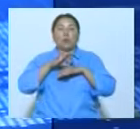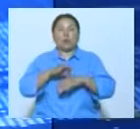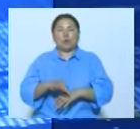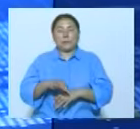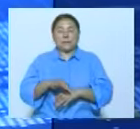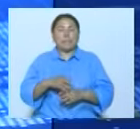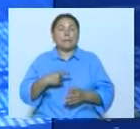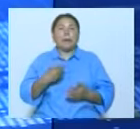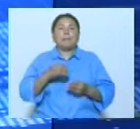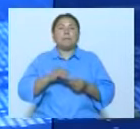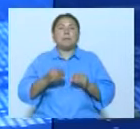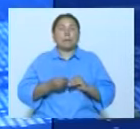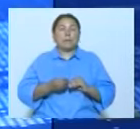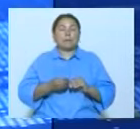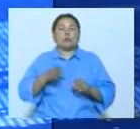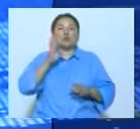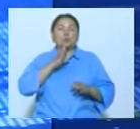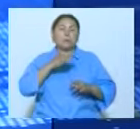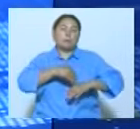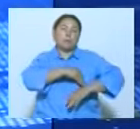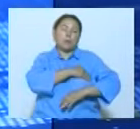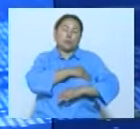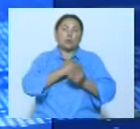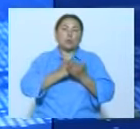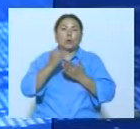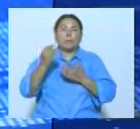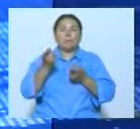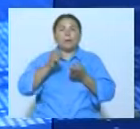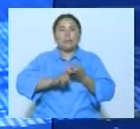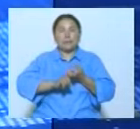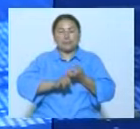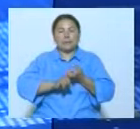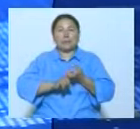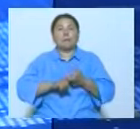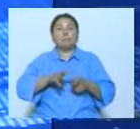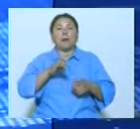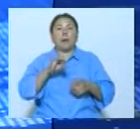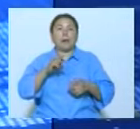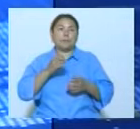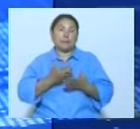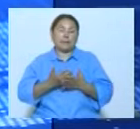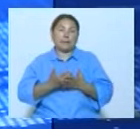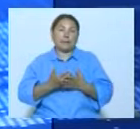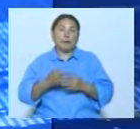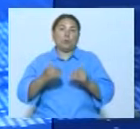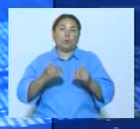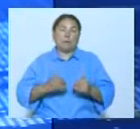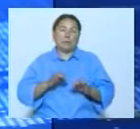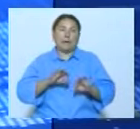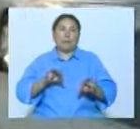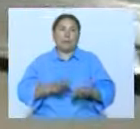зауытында мәселе барын теңіздегі су температурасының жоғарылауына байланысты маекте ауызсу өндірісінің көлемі төмендегенін